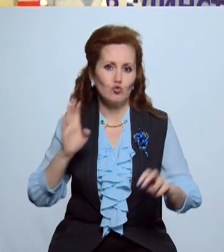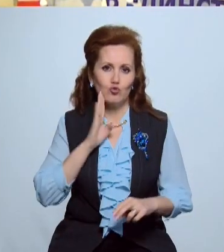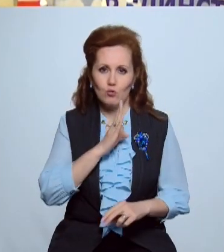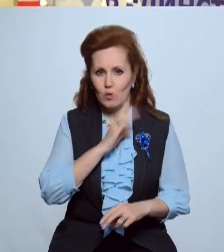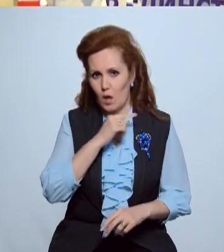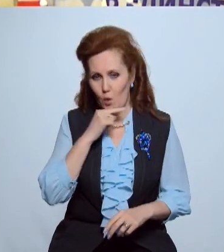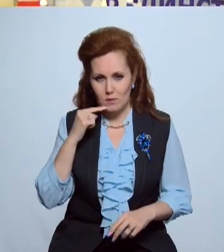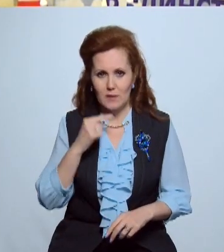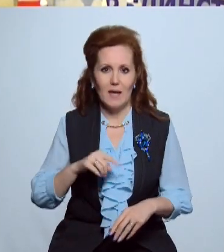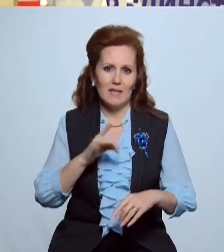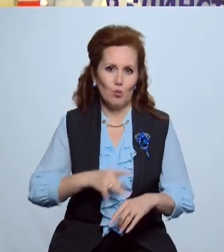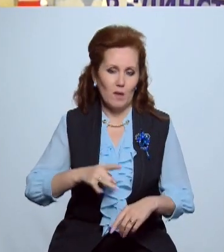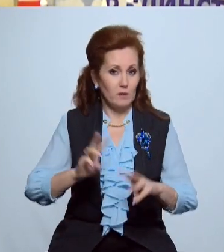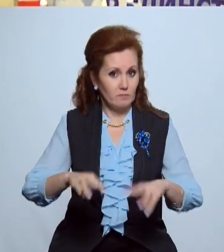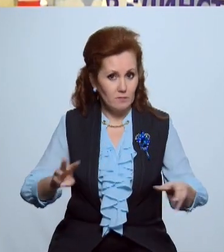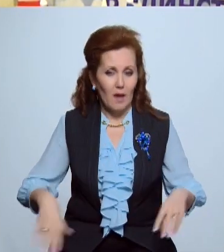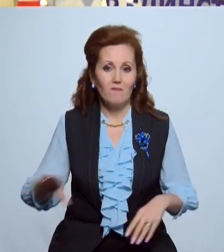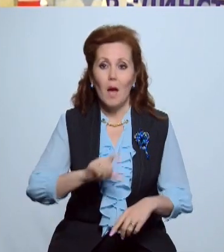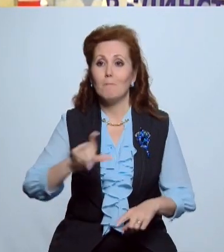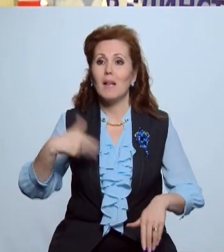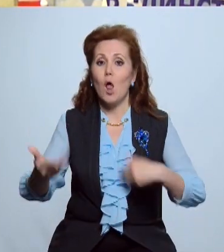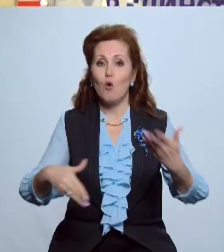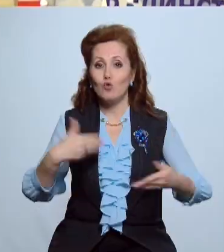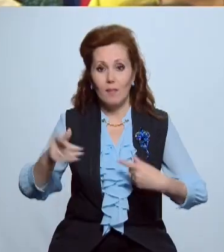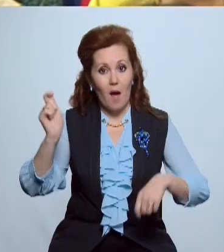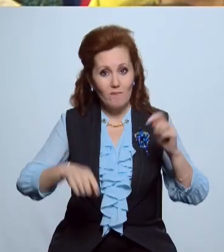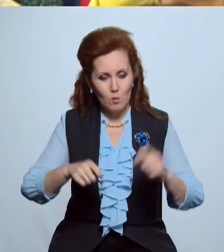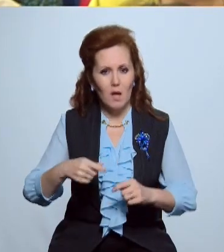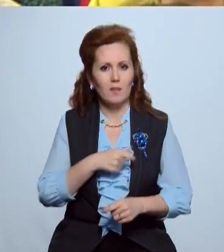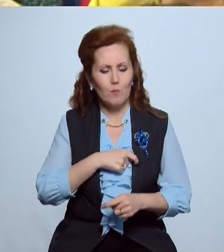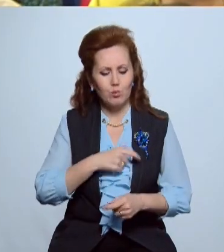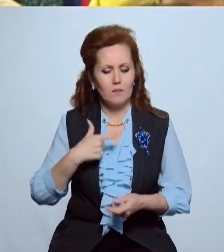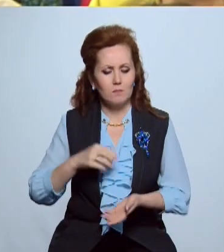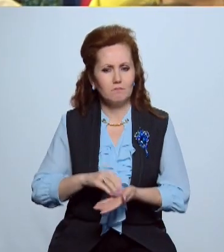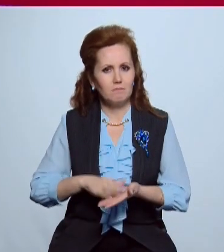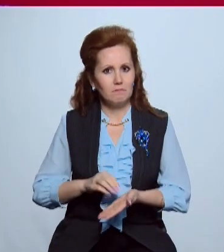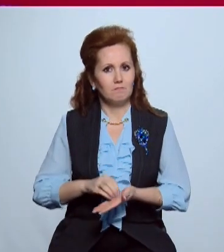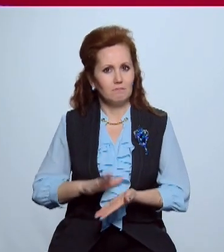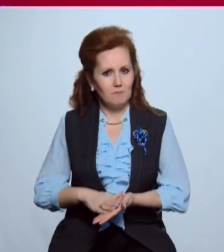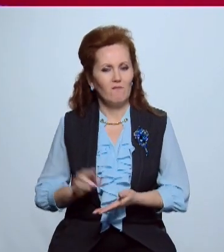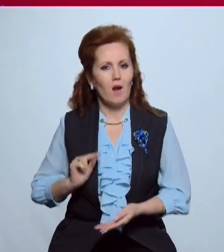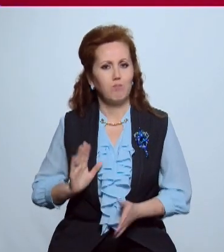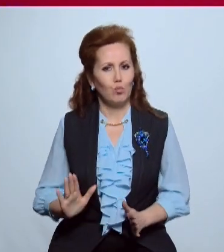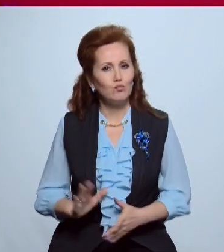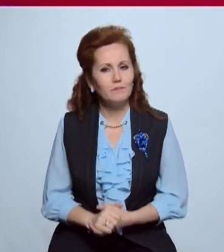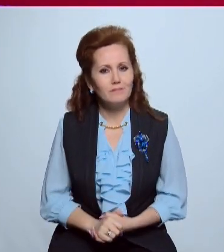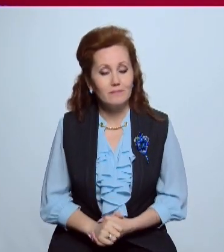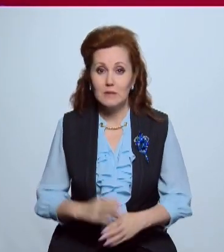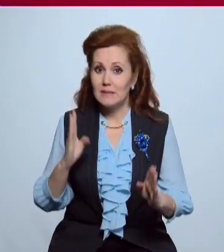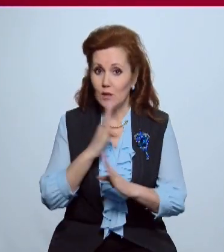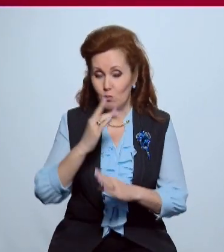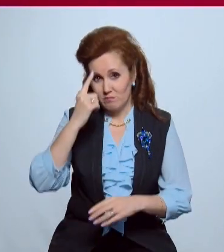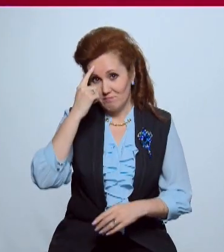республиканского парламента. Все предложения, прозвучавшие на форуме, депутаты взяли в работу. А синоптики